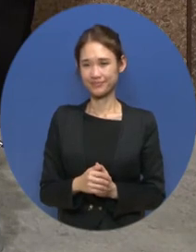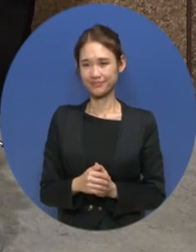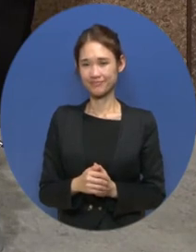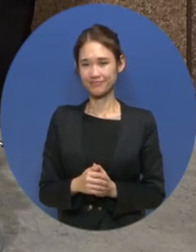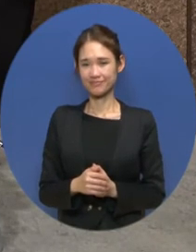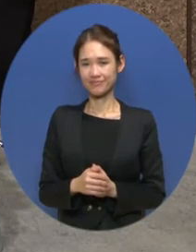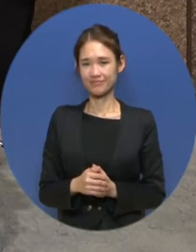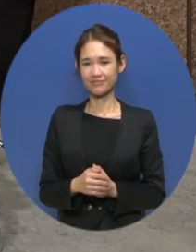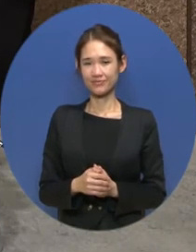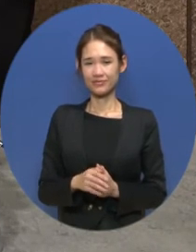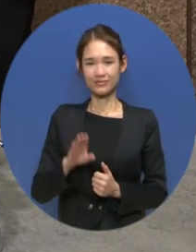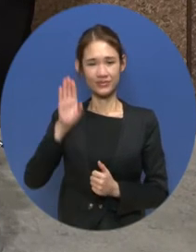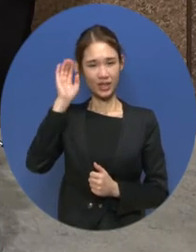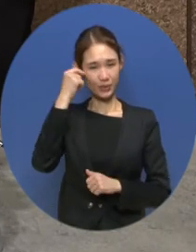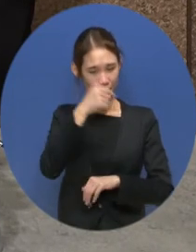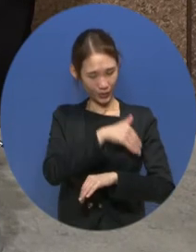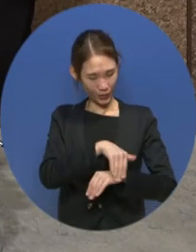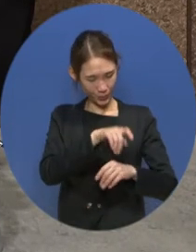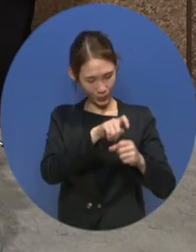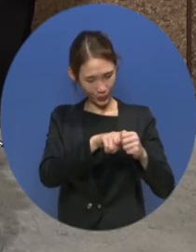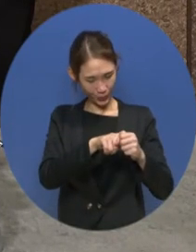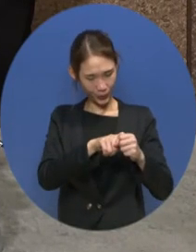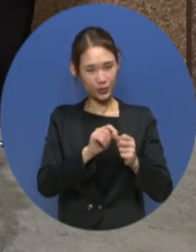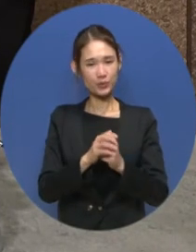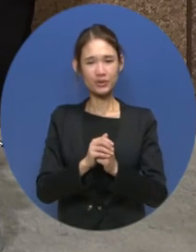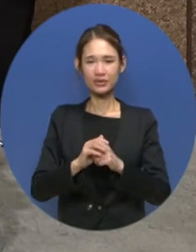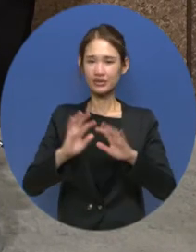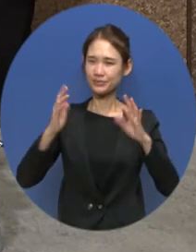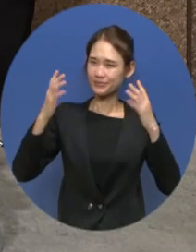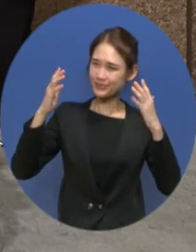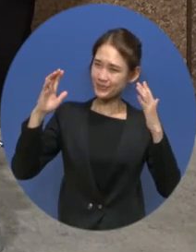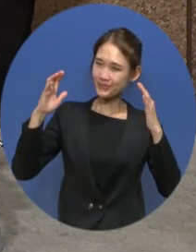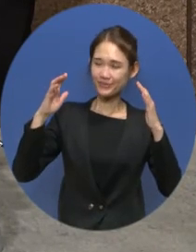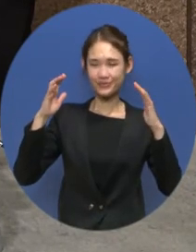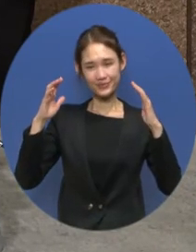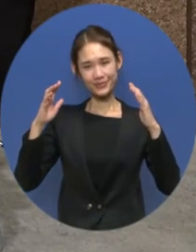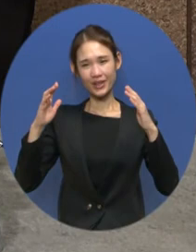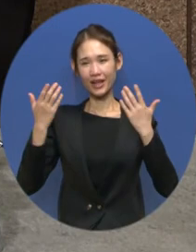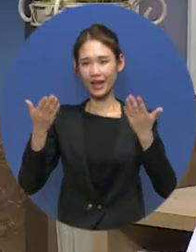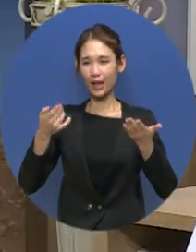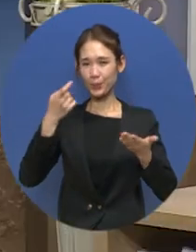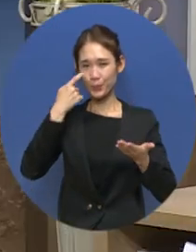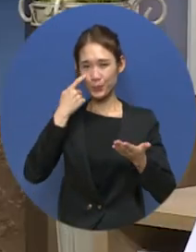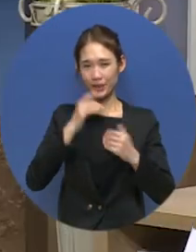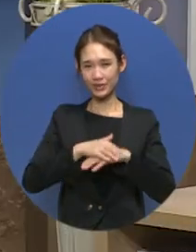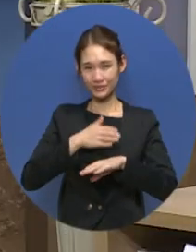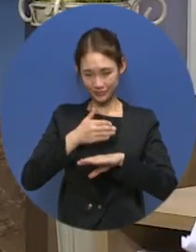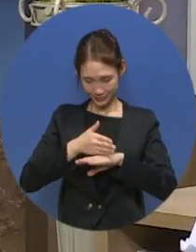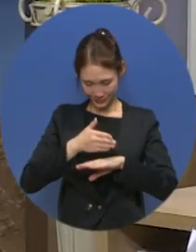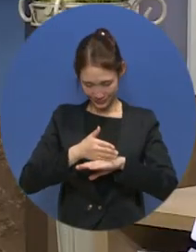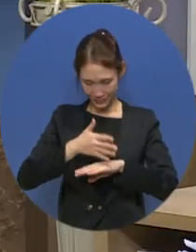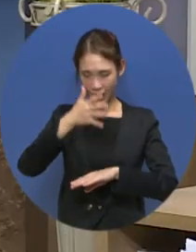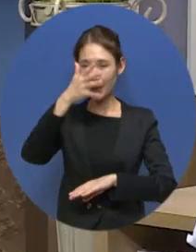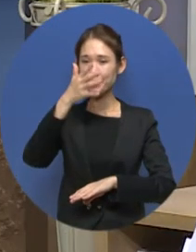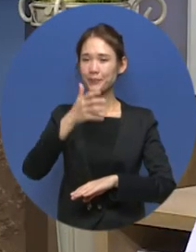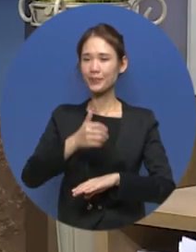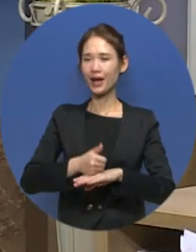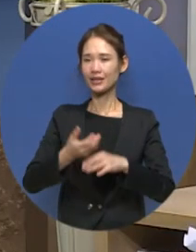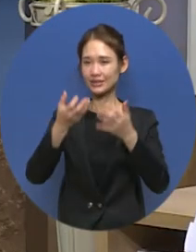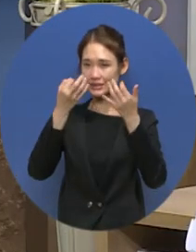네, 제가 그 앞으로의 목표와 계획에 또 응원의 힘을 보태도록 하겠습니다. 네, 감사합니다. 네, 그럼 이제